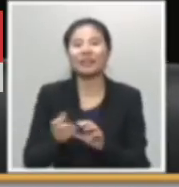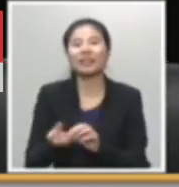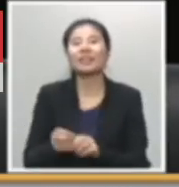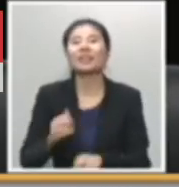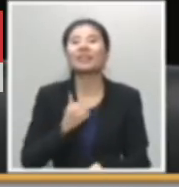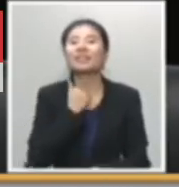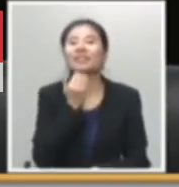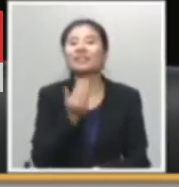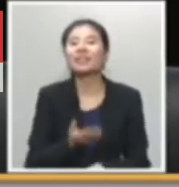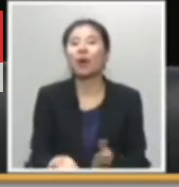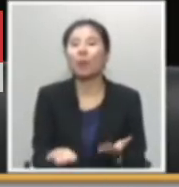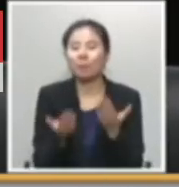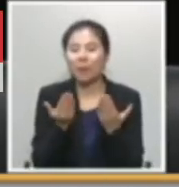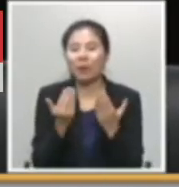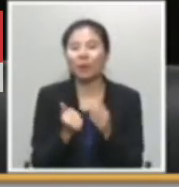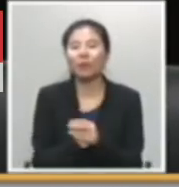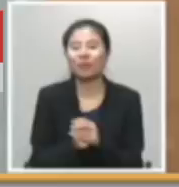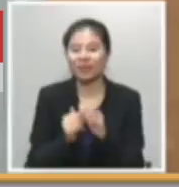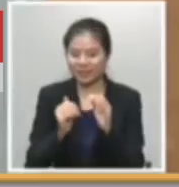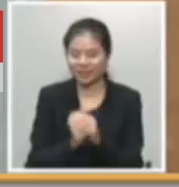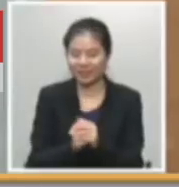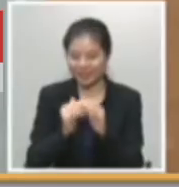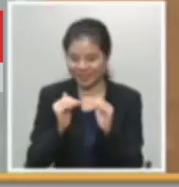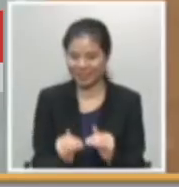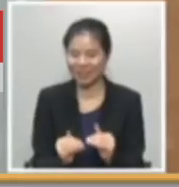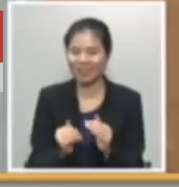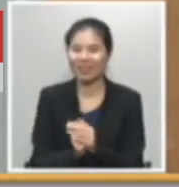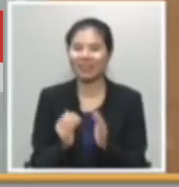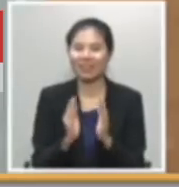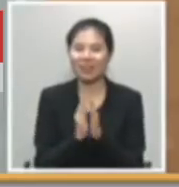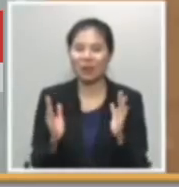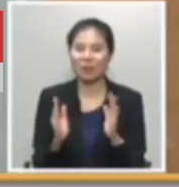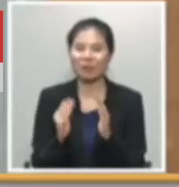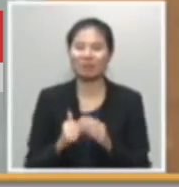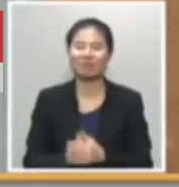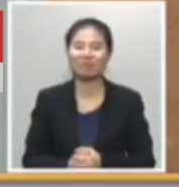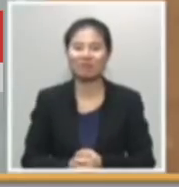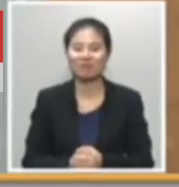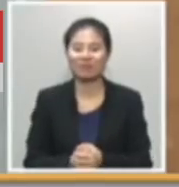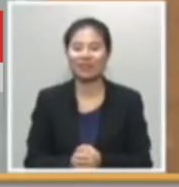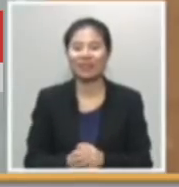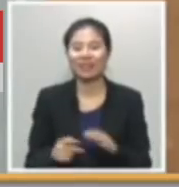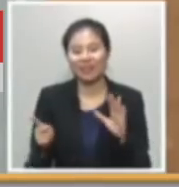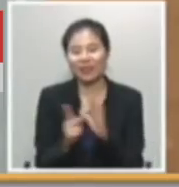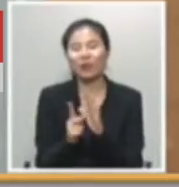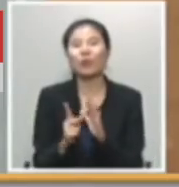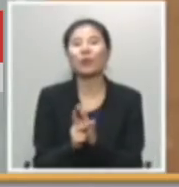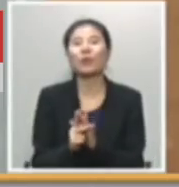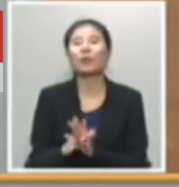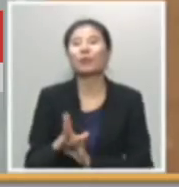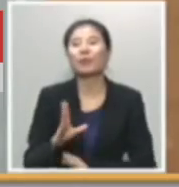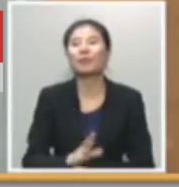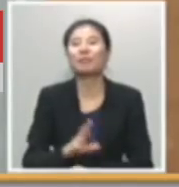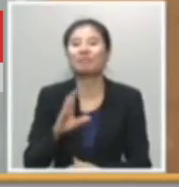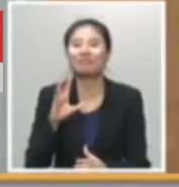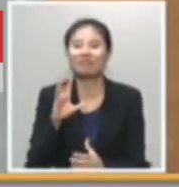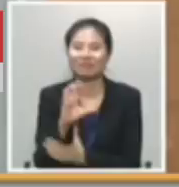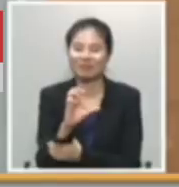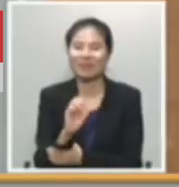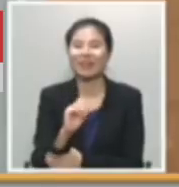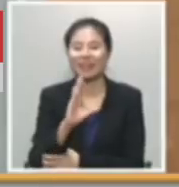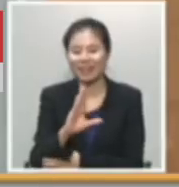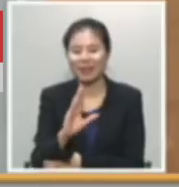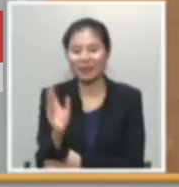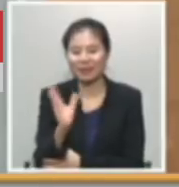อีควอไลเซอร์ให้มันเบาลง เข้าใจแล้วครับ ขอบพระคุณครับท่านครับ พอดีก็บังคับมันไม่ห้ามเรื่องพูดดังพูดเบาครับก็เลยไปคุมก็